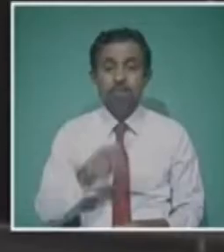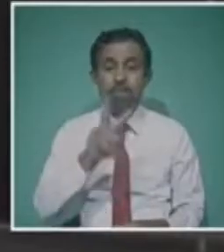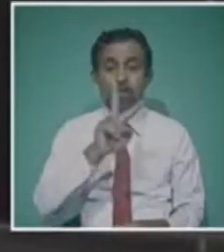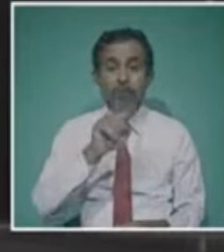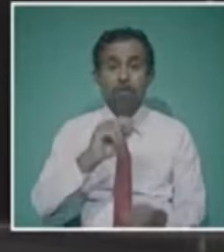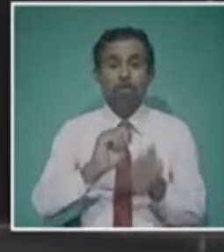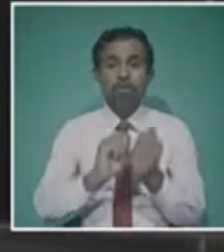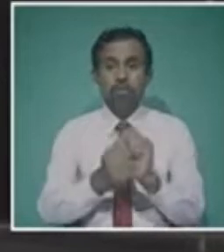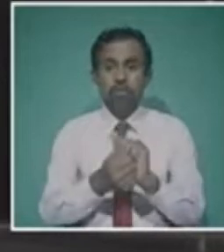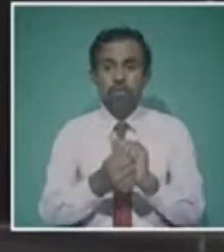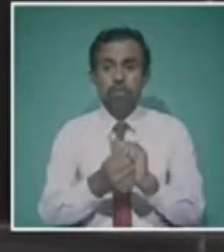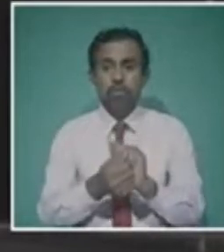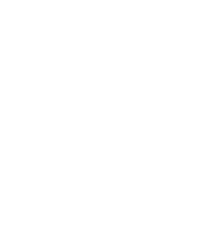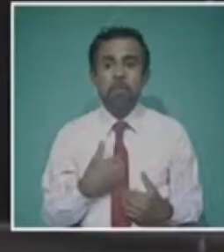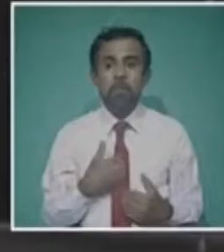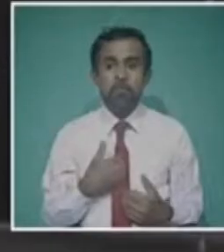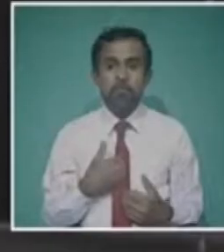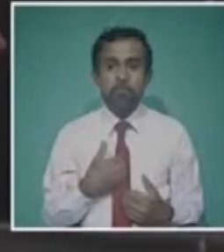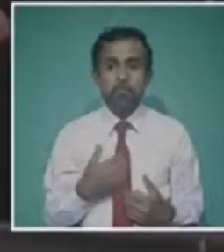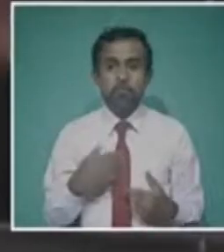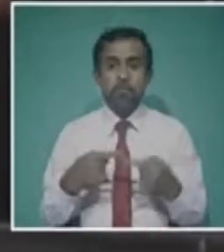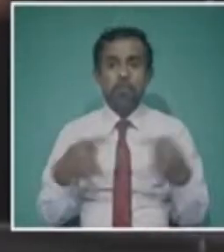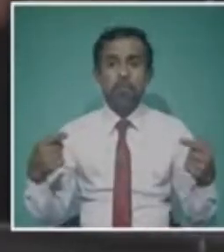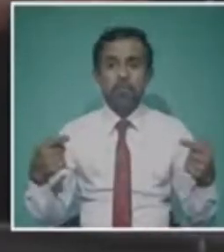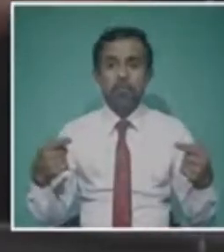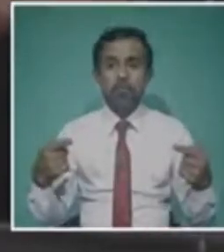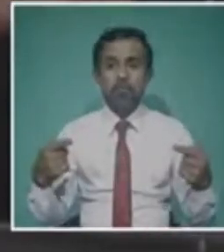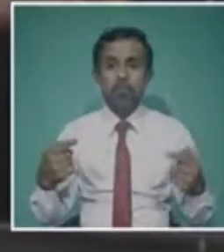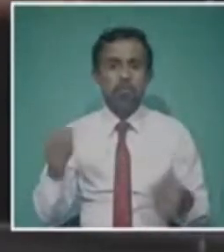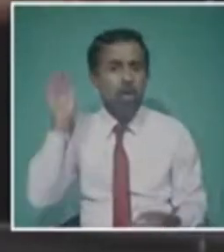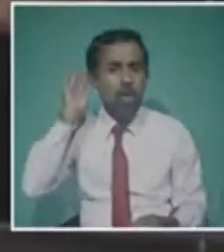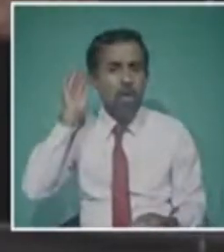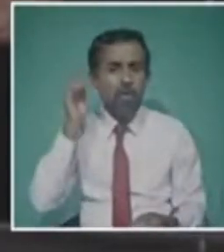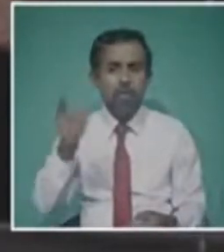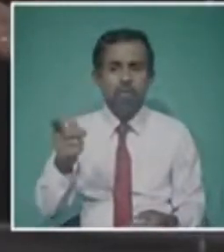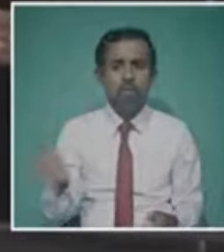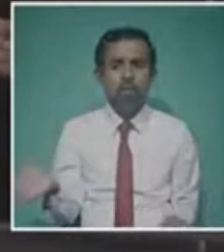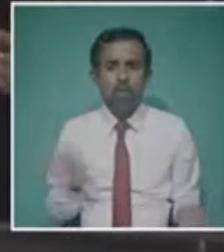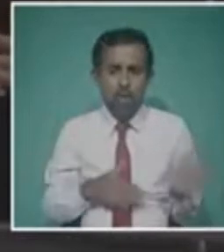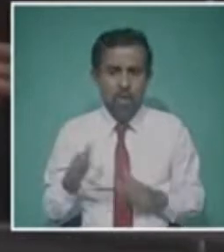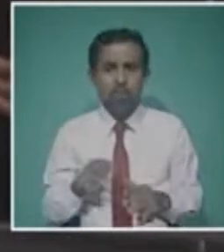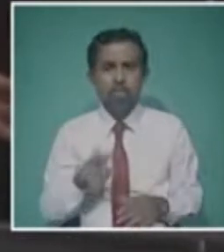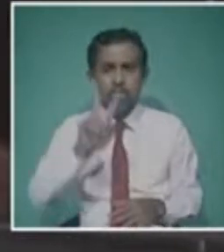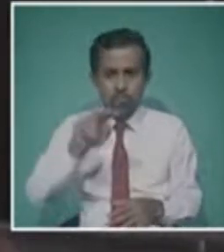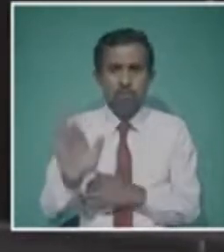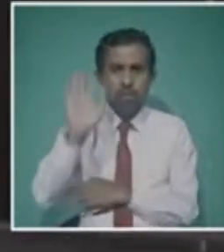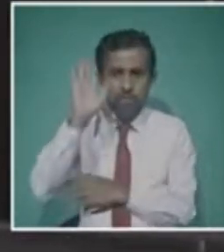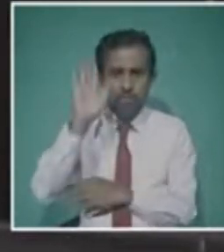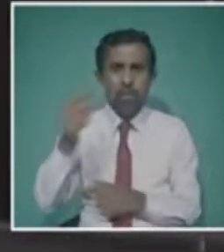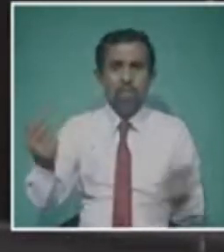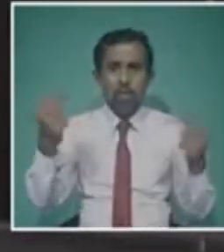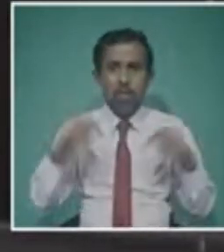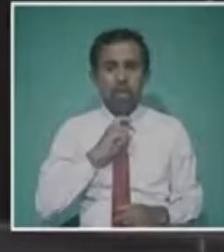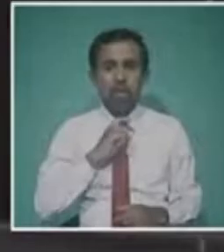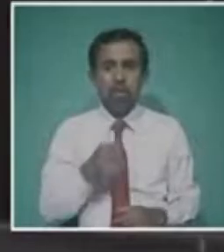වෙනි සංශෝධනය කරපු දවසේ අපේ විපක්ෂයෙනු එම්මින් ඇව්ව මේගොලු රෙදි ඇඳගෙනද මේ 20ට අත උස්සලා දැන් ඇවිල්ලා